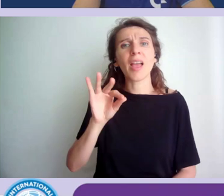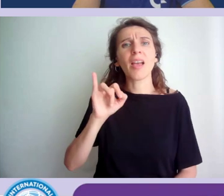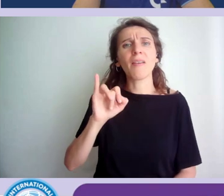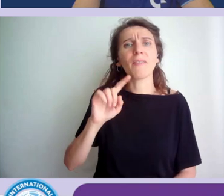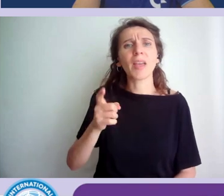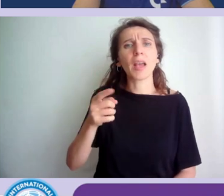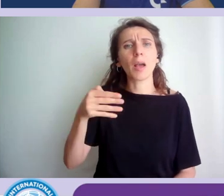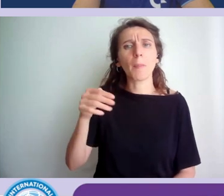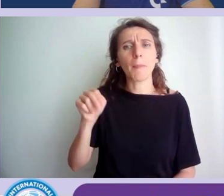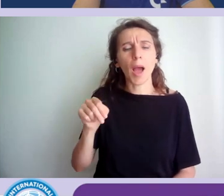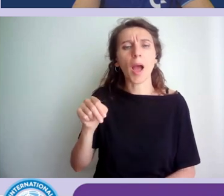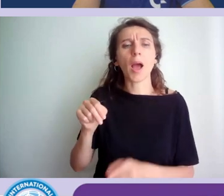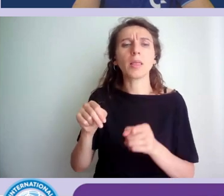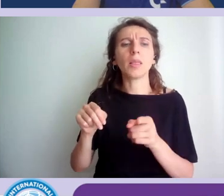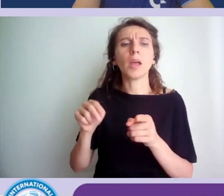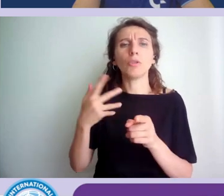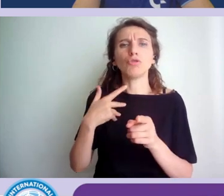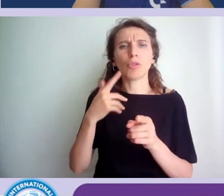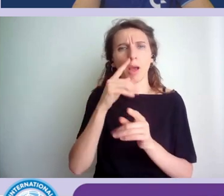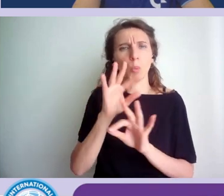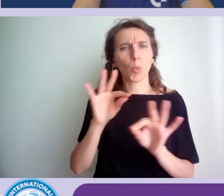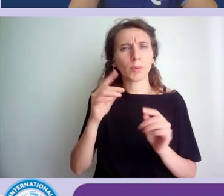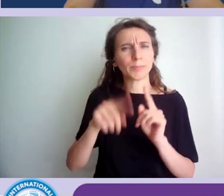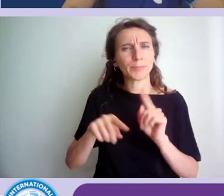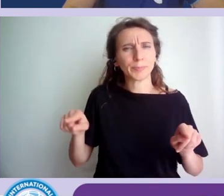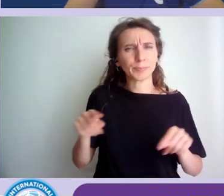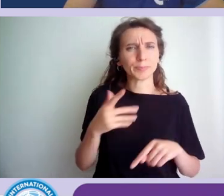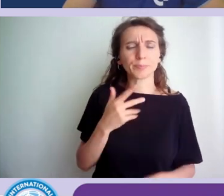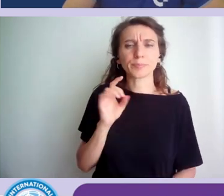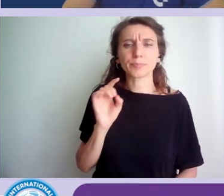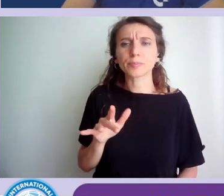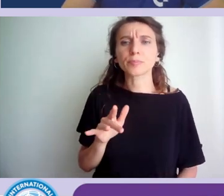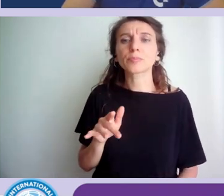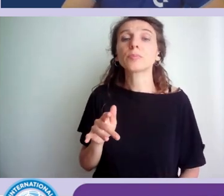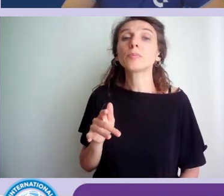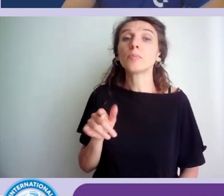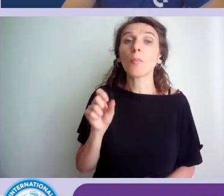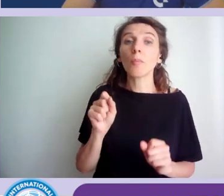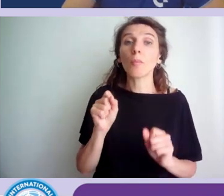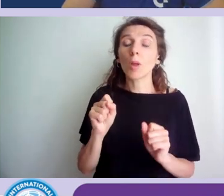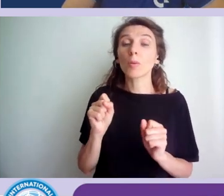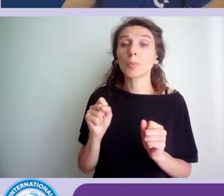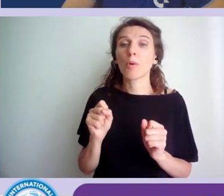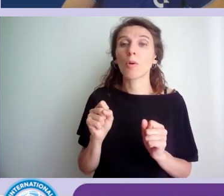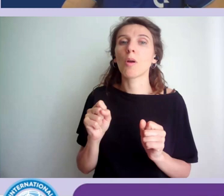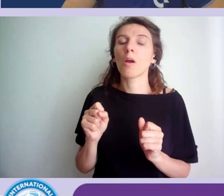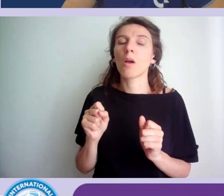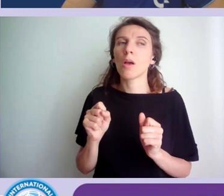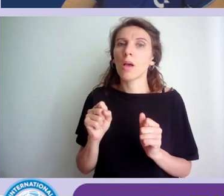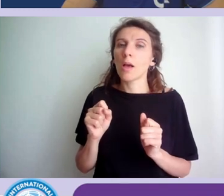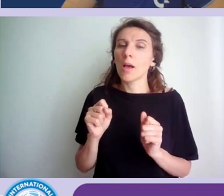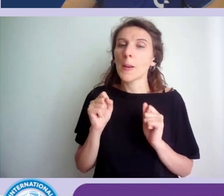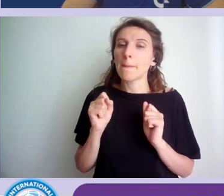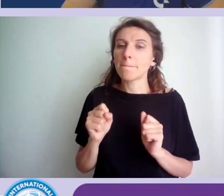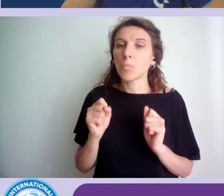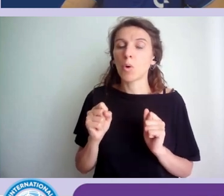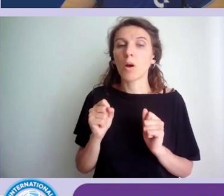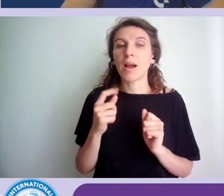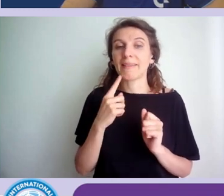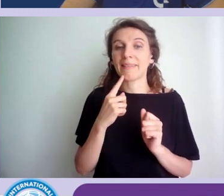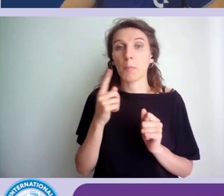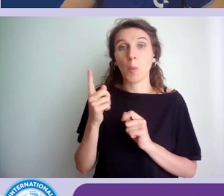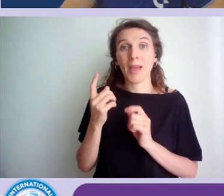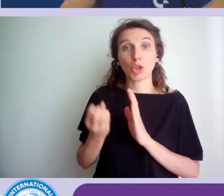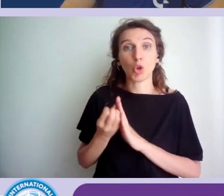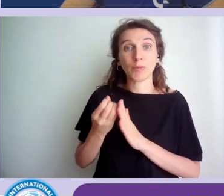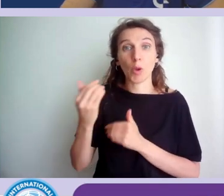c'è un ma sono diversi che ci consentono anche di poter comunicare e interagire con lo